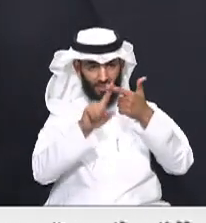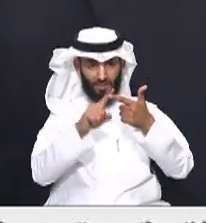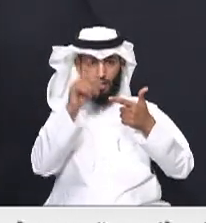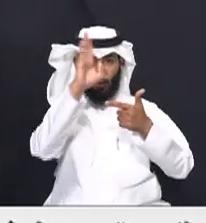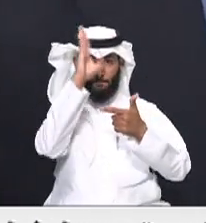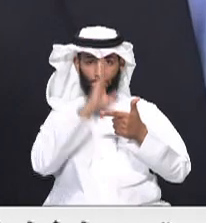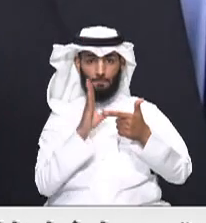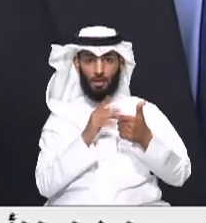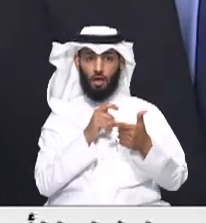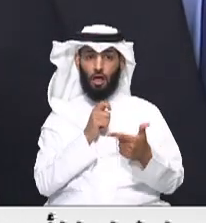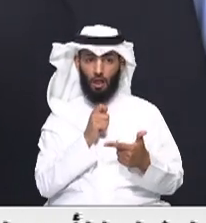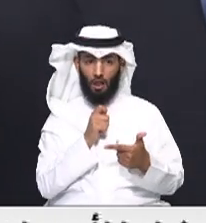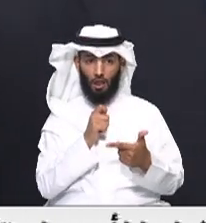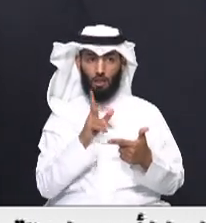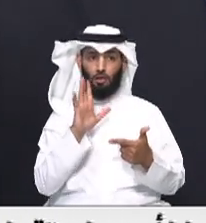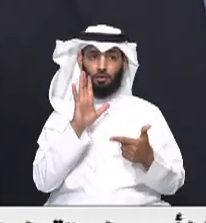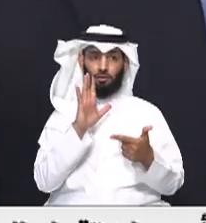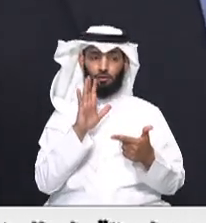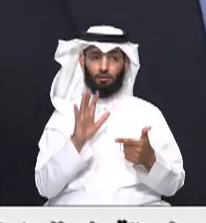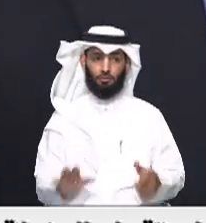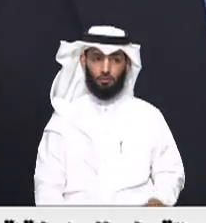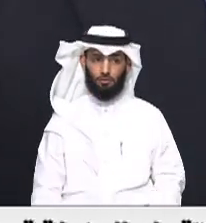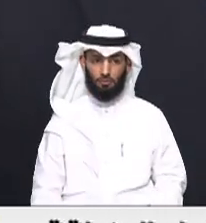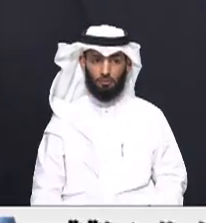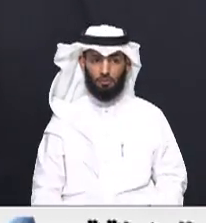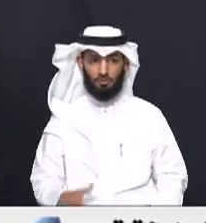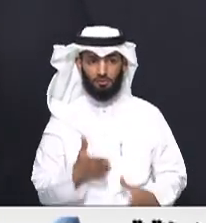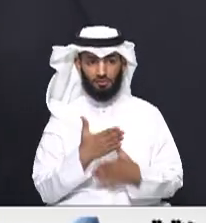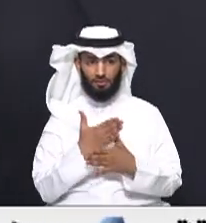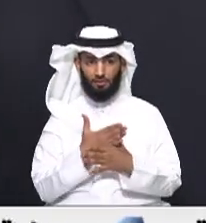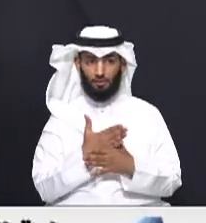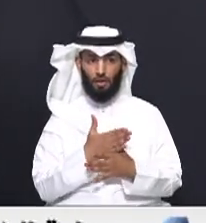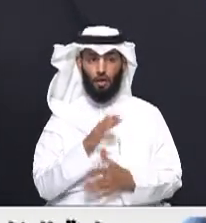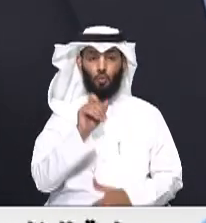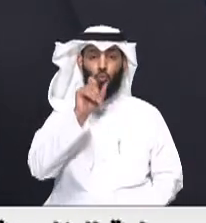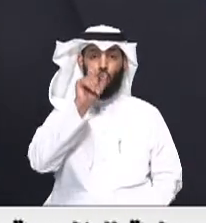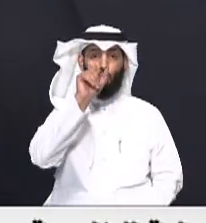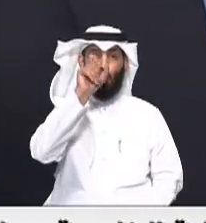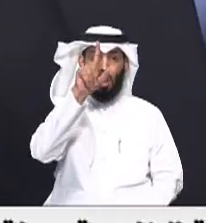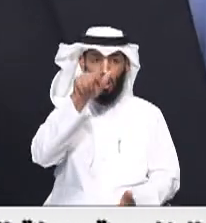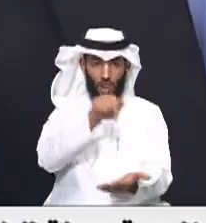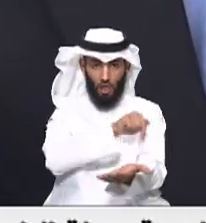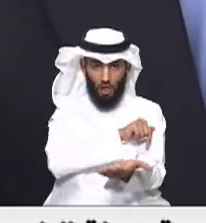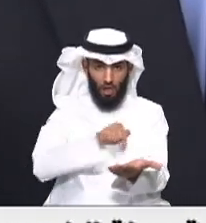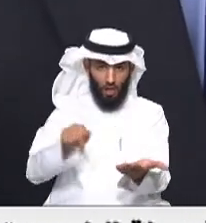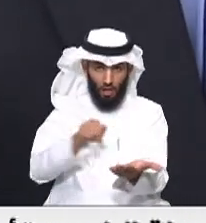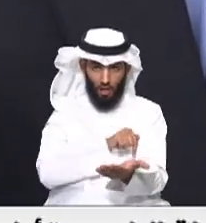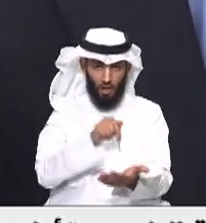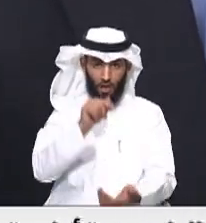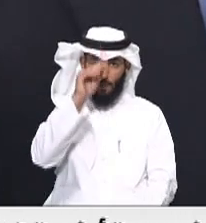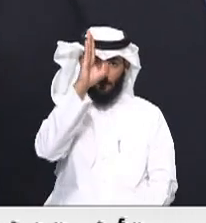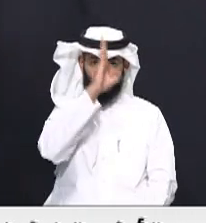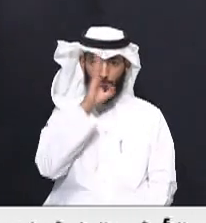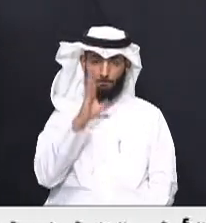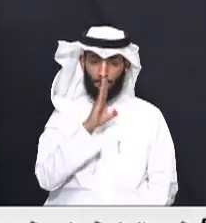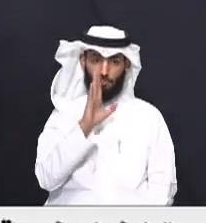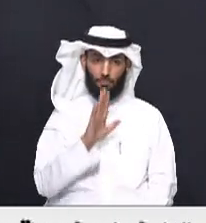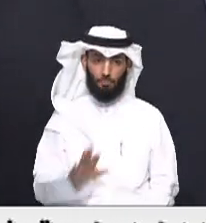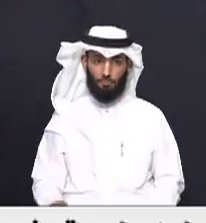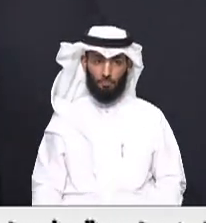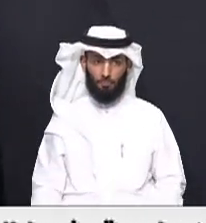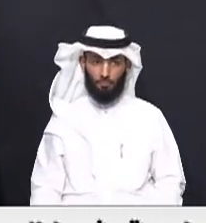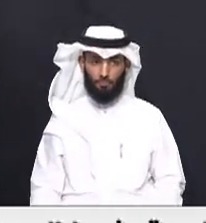البرازيل الكلمة، ربما لأنها كانت الأولى في توقيع هذا الميثاق تبعا لترتيب اسمها الأبجدي